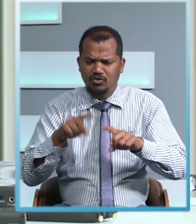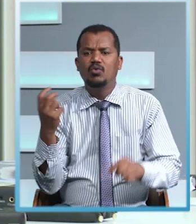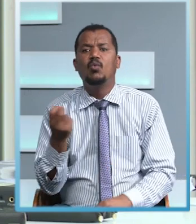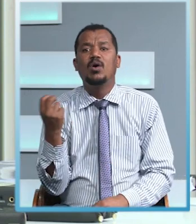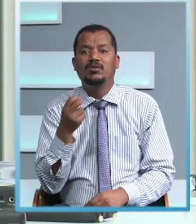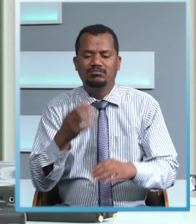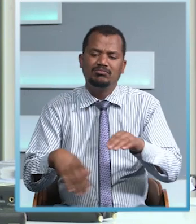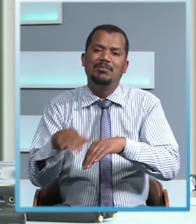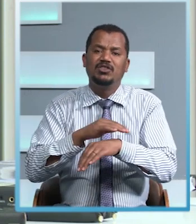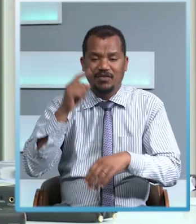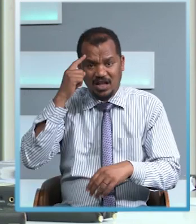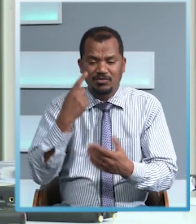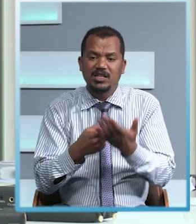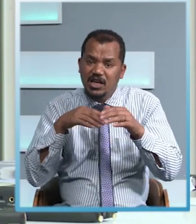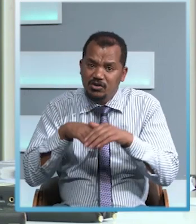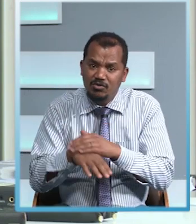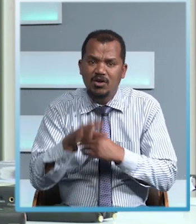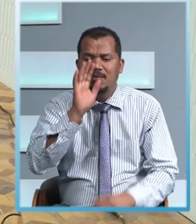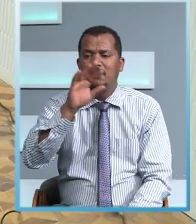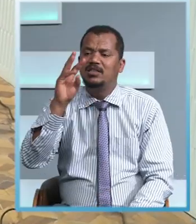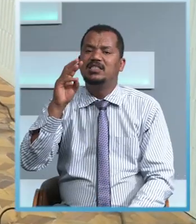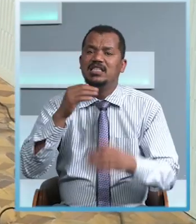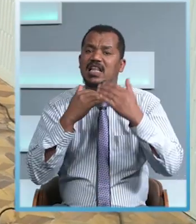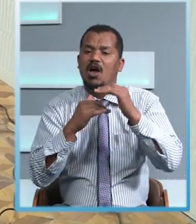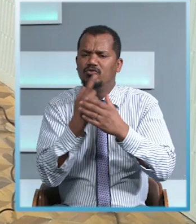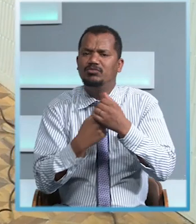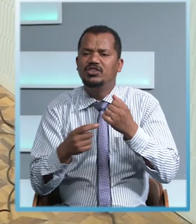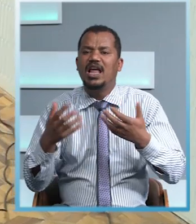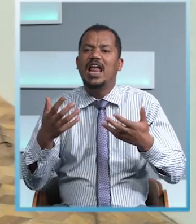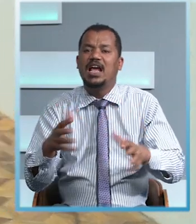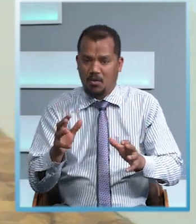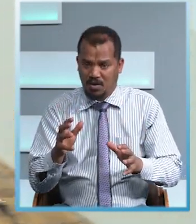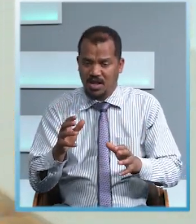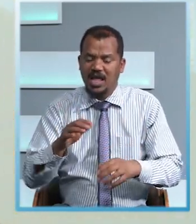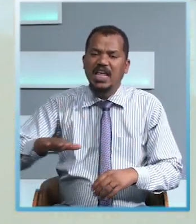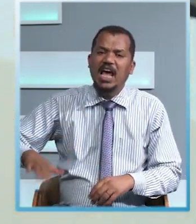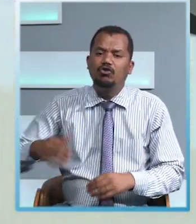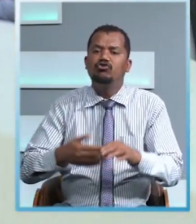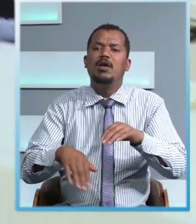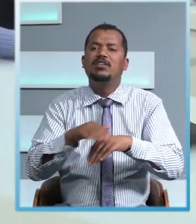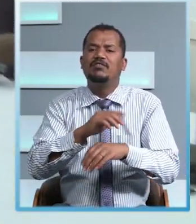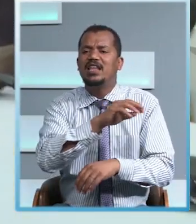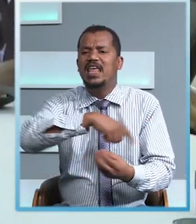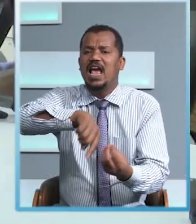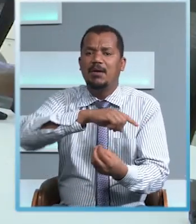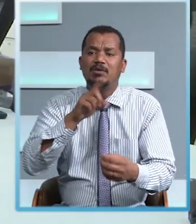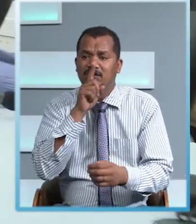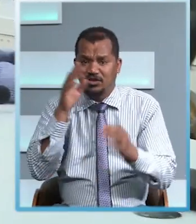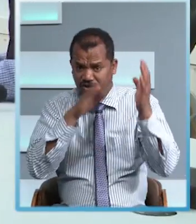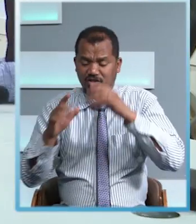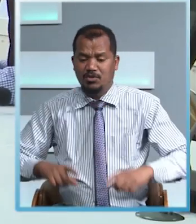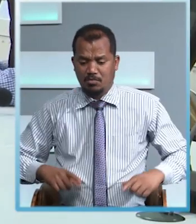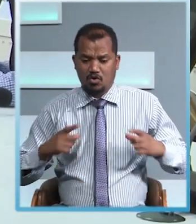ዞኖችና ልዩ ወረዳዎችን ለመሸፈን አስቦ ከነዚህ ውስጥ በ56 ያህሎቹ ብቻ እንዳከናወነና ቀሪዎቹን ለመሸፈን